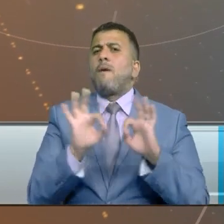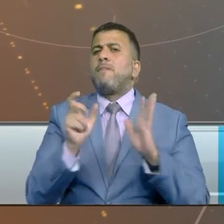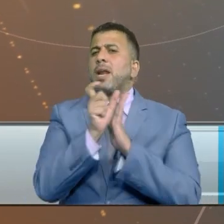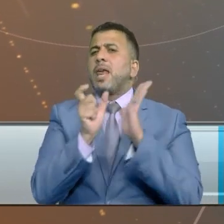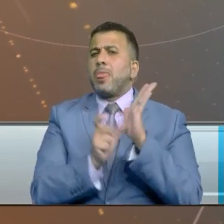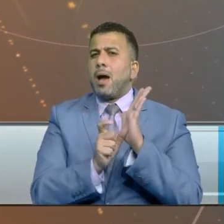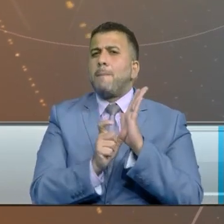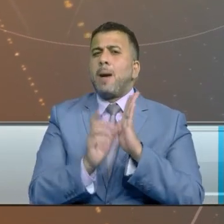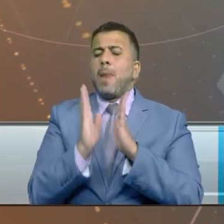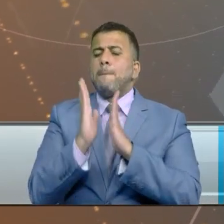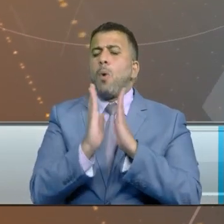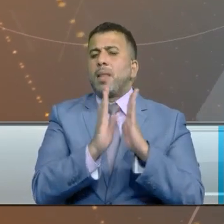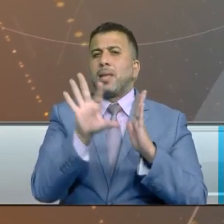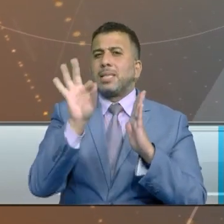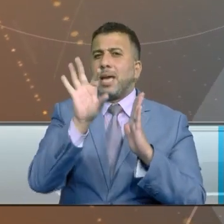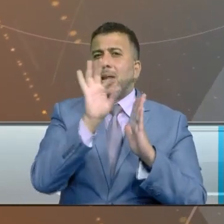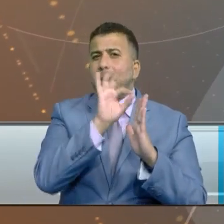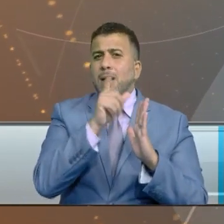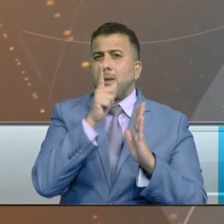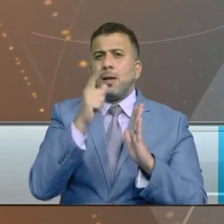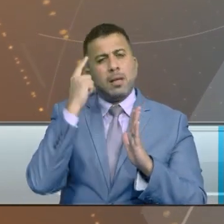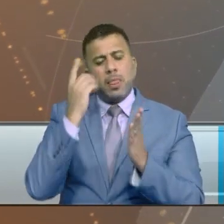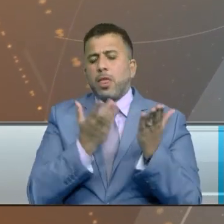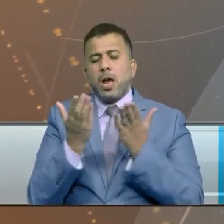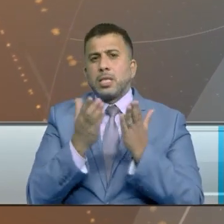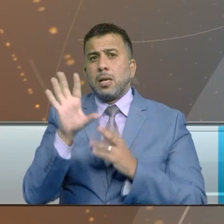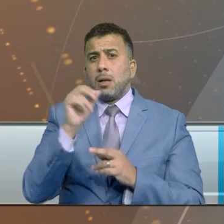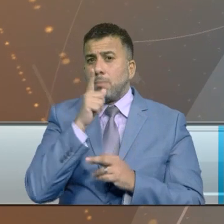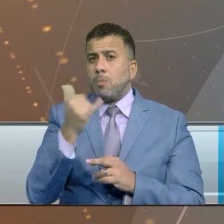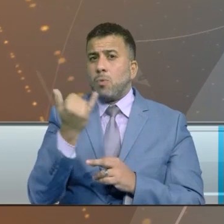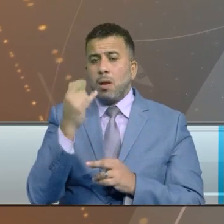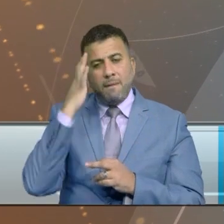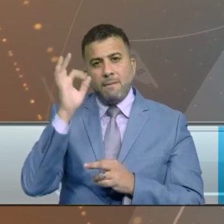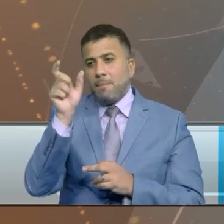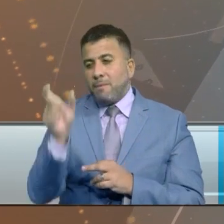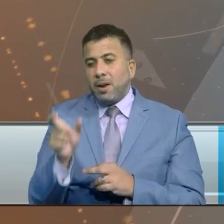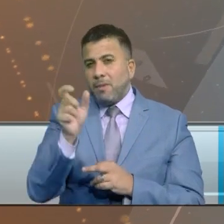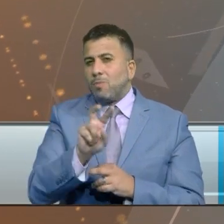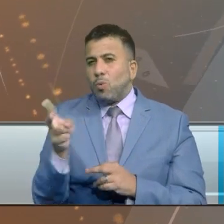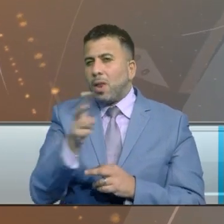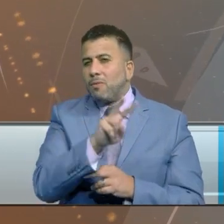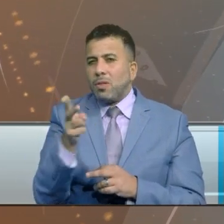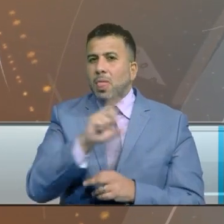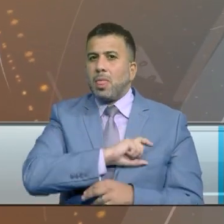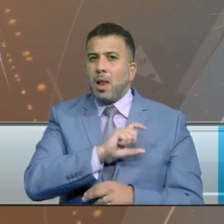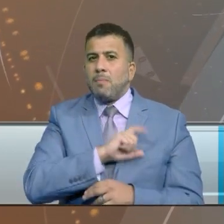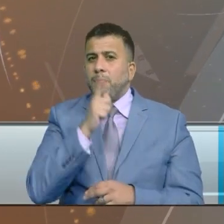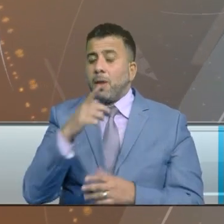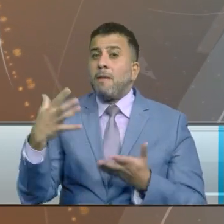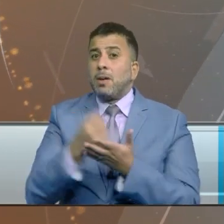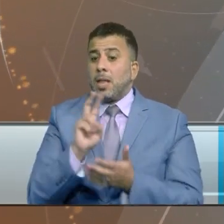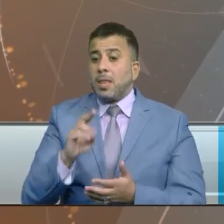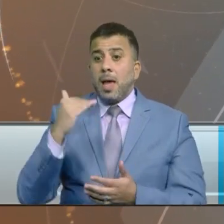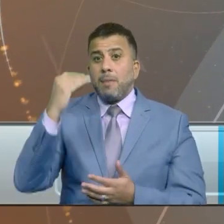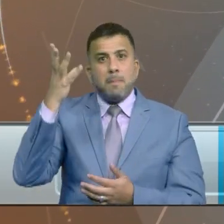حيث سيوفرون نظام المواد الاختياريه خيارات دراسيه تراعي القدرات الفرديه للطلبه وتمنحهم الفرصه